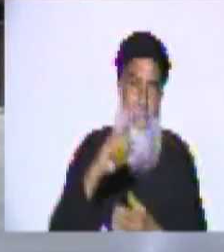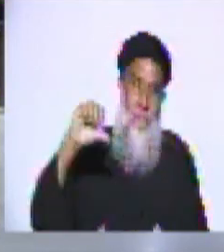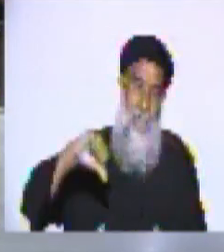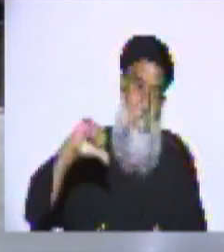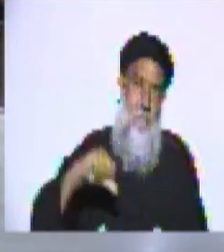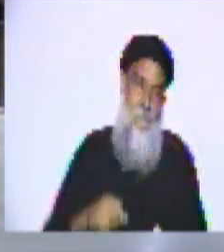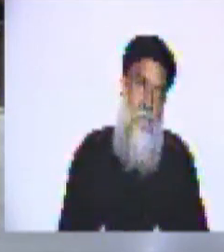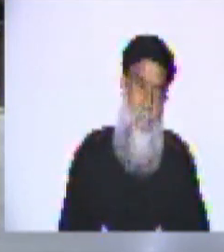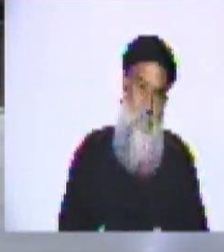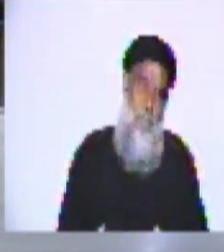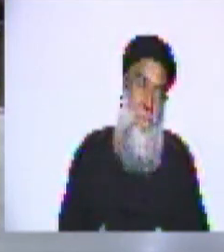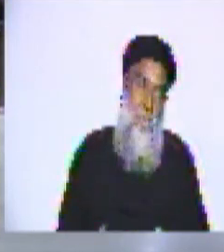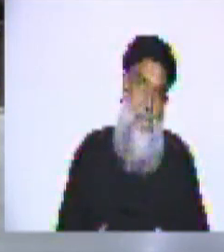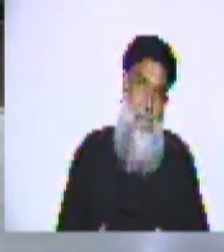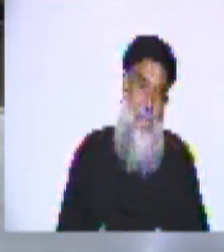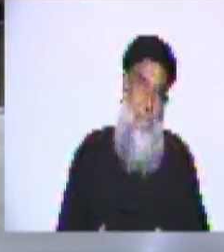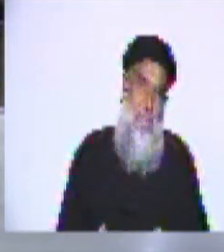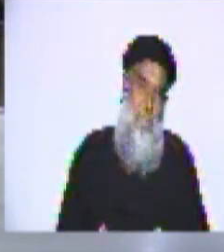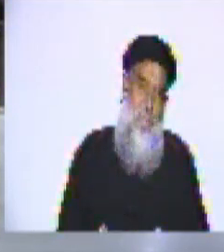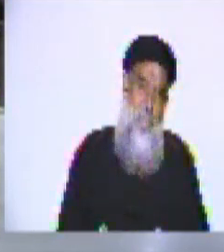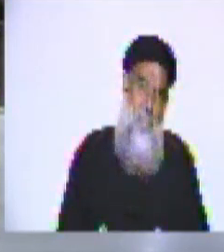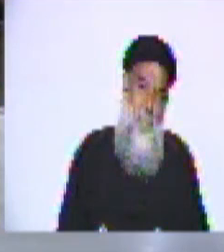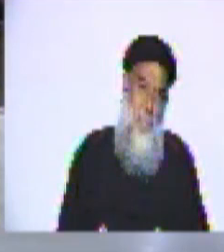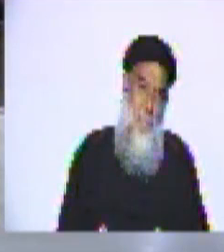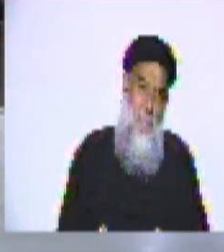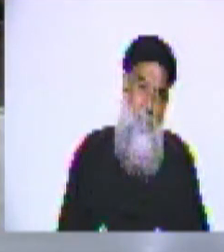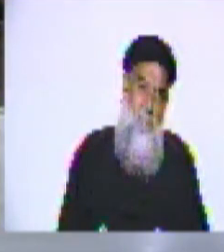لكن قبل كده كان بيقبل.